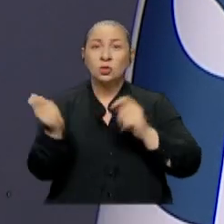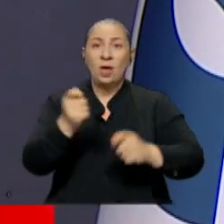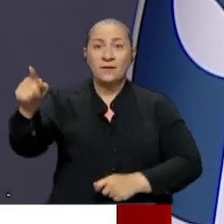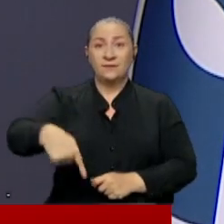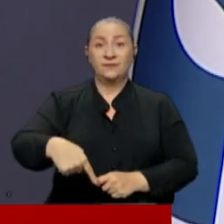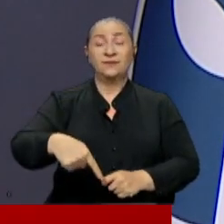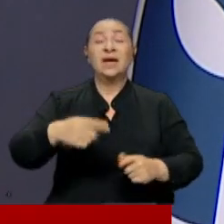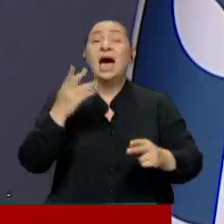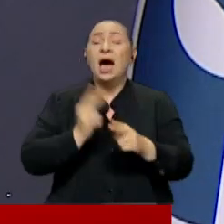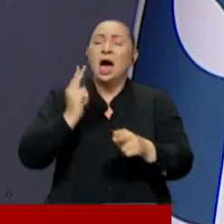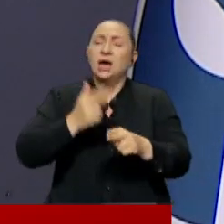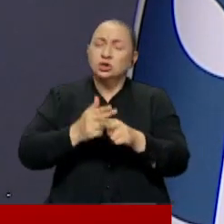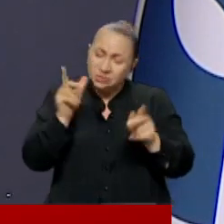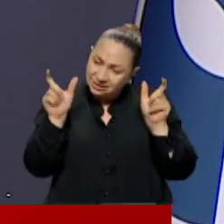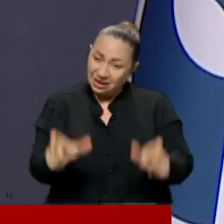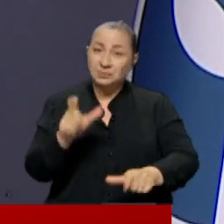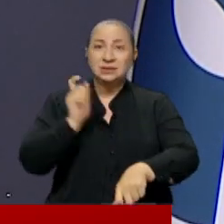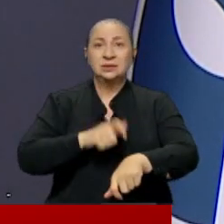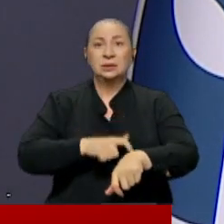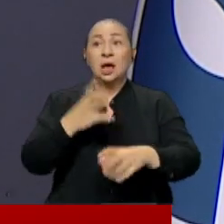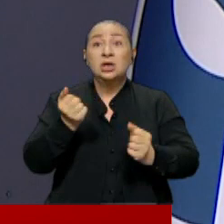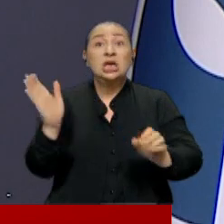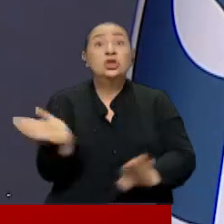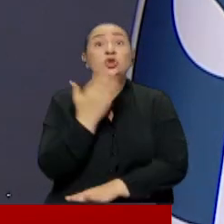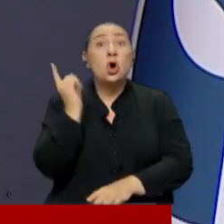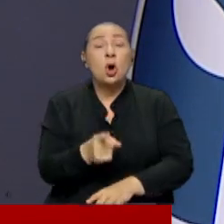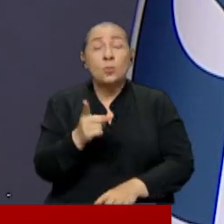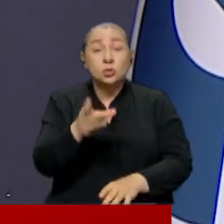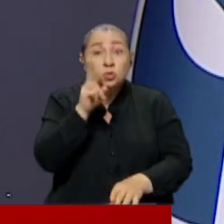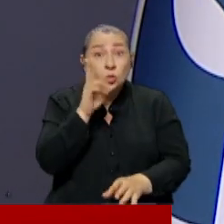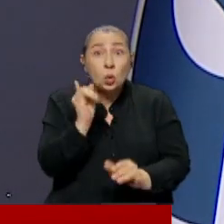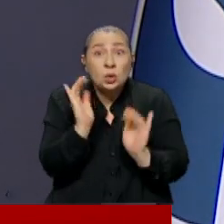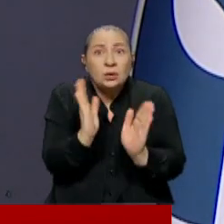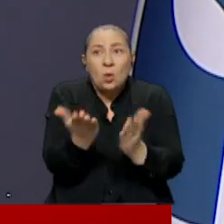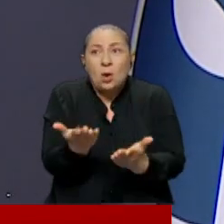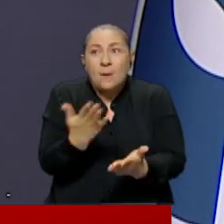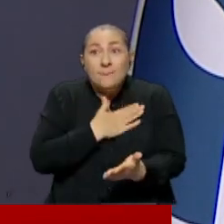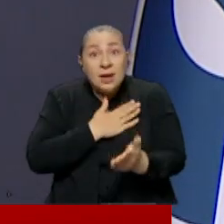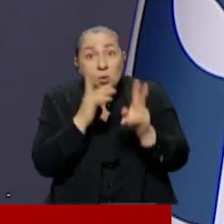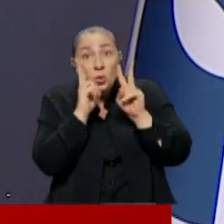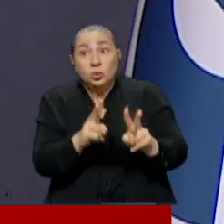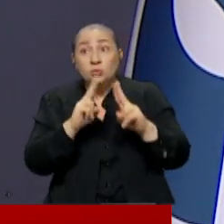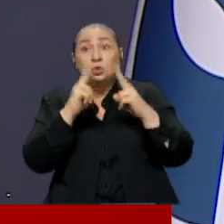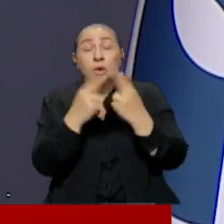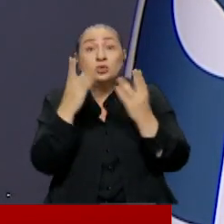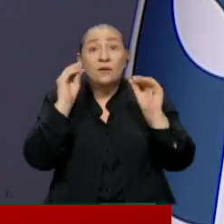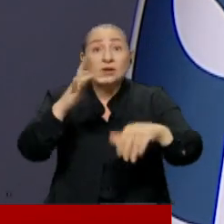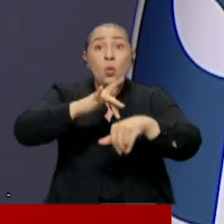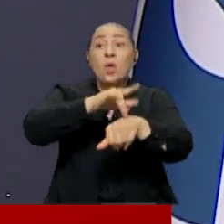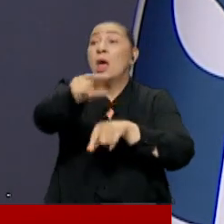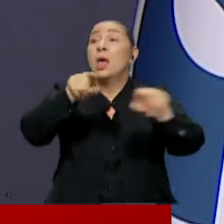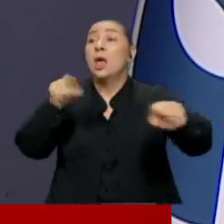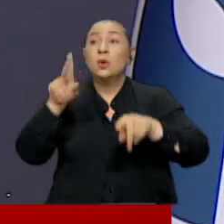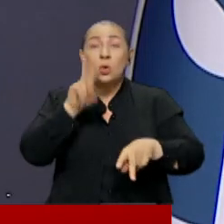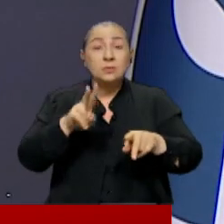çağırıyorum. Acilen tedbir almanın zamanı geldi geçiyor. Bakın bunun sonu çok kötü olur ya. Ben gördüm çünkü bunu. Dünyada pek çok ülkede gördüm.